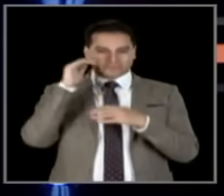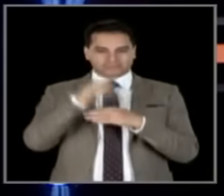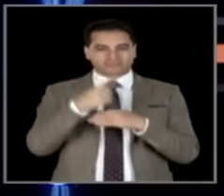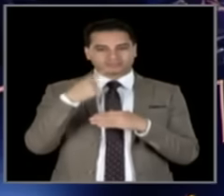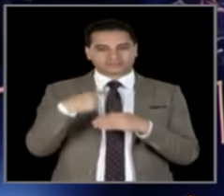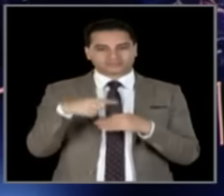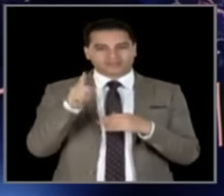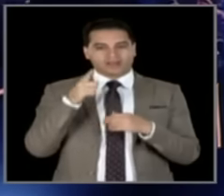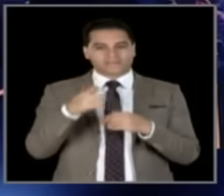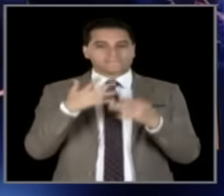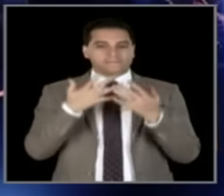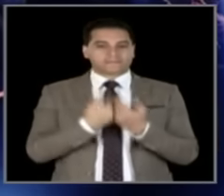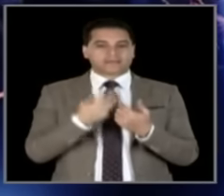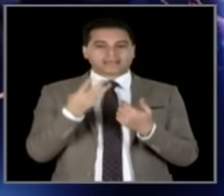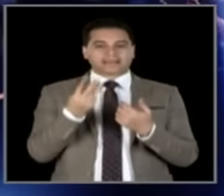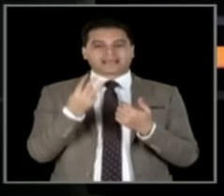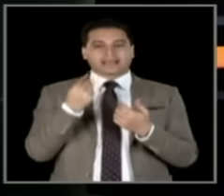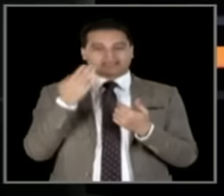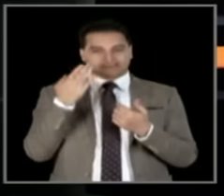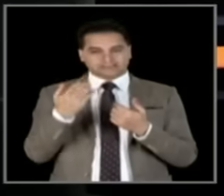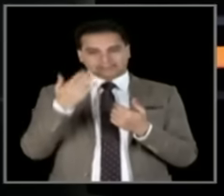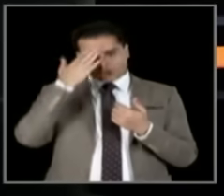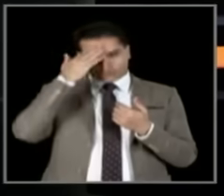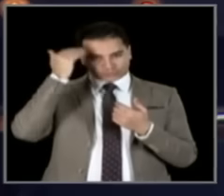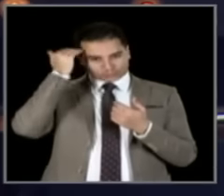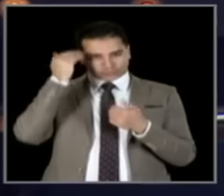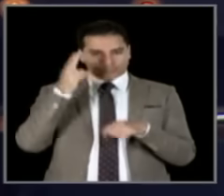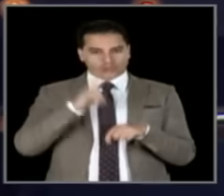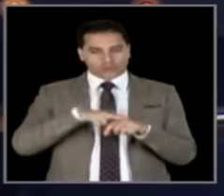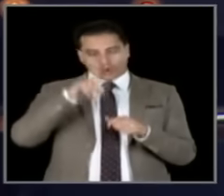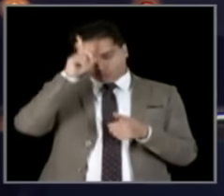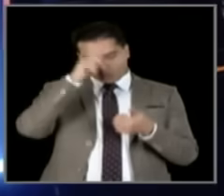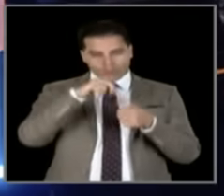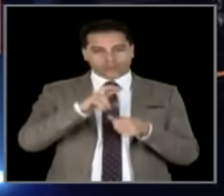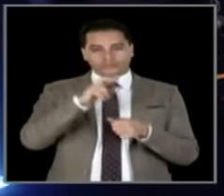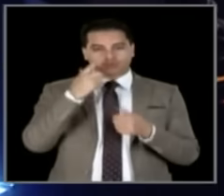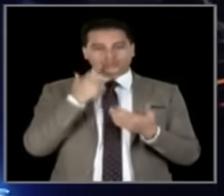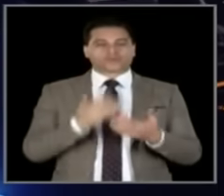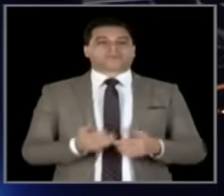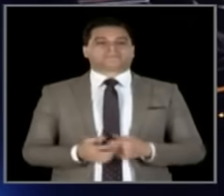أنا كده دلوقتي 30 جامعة أسيوط علوم وسؤالهم.